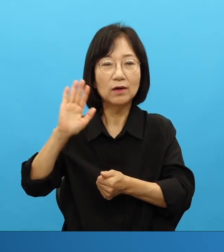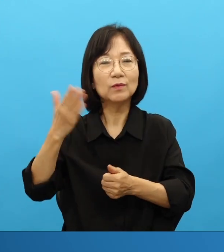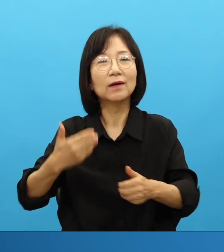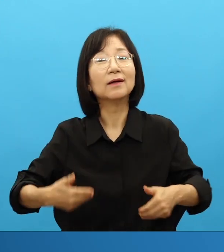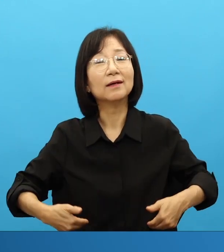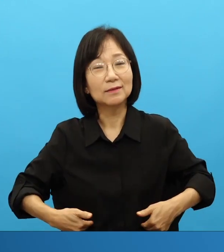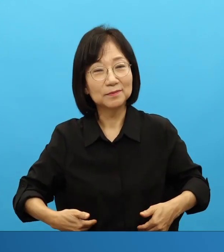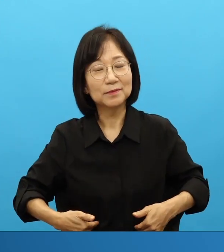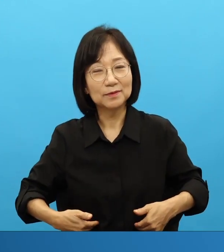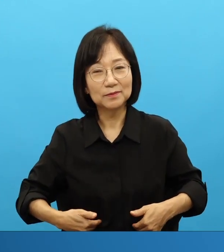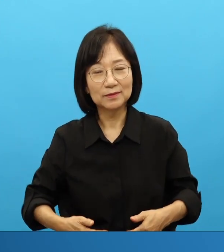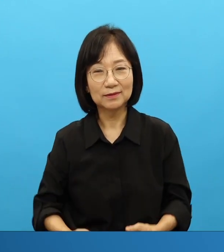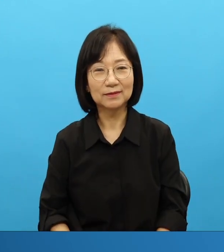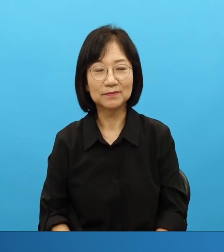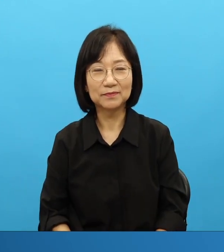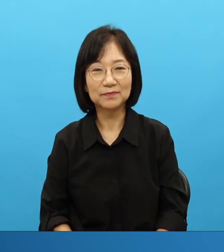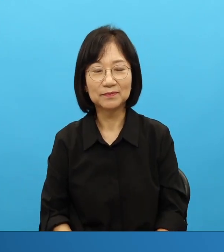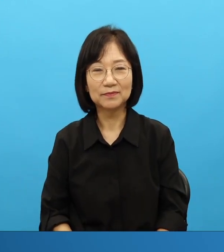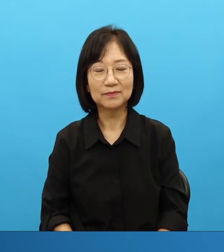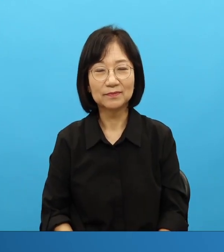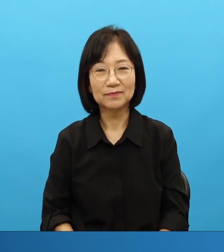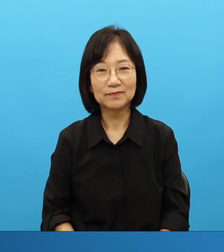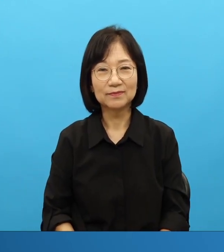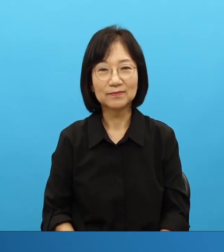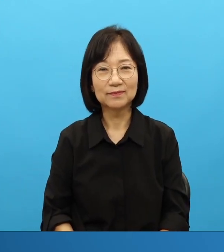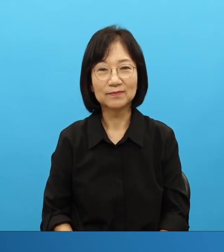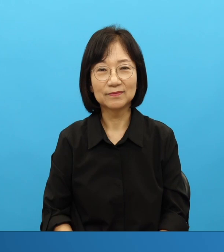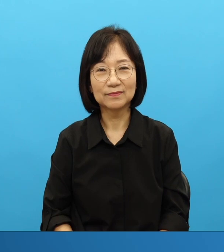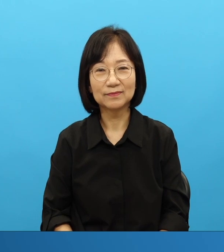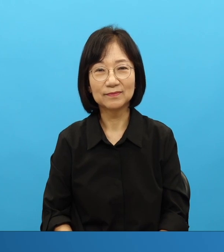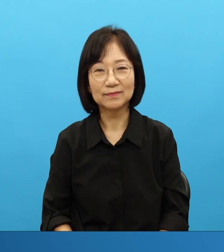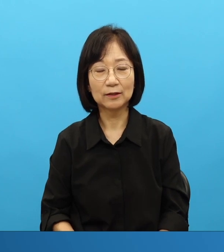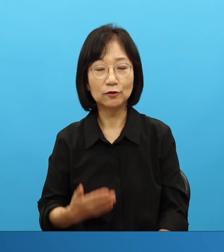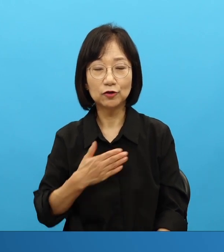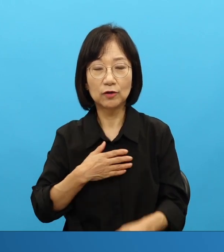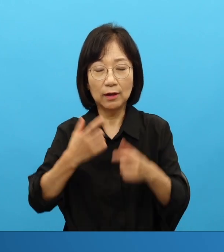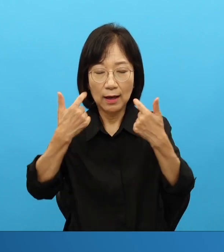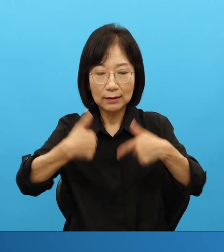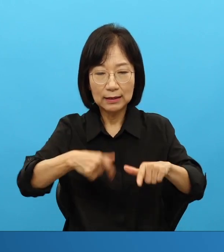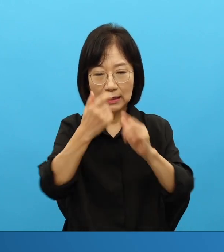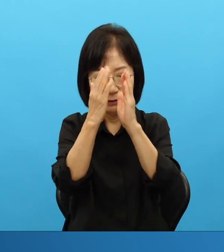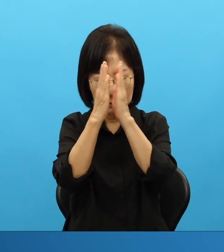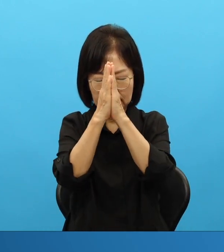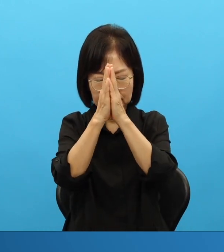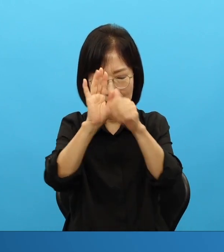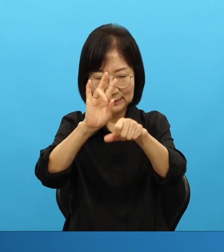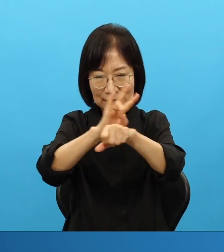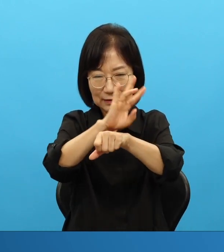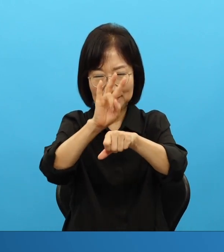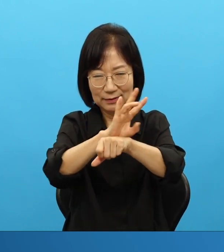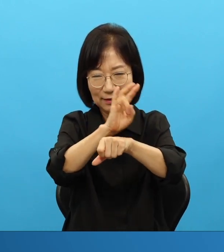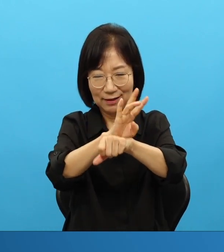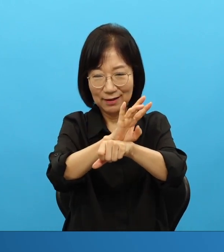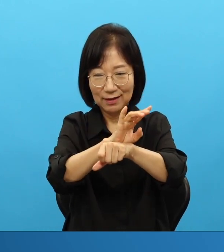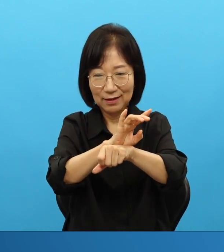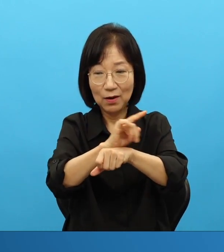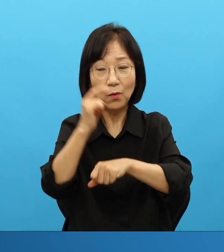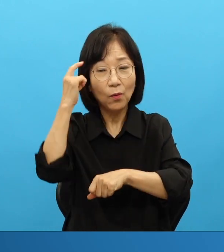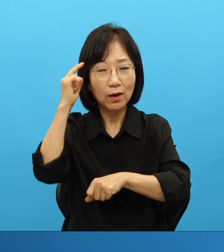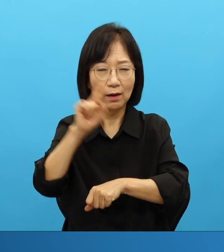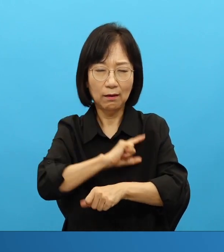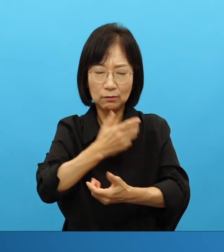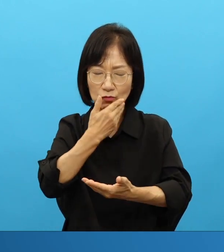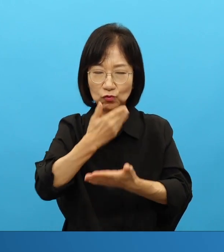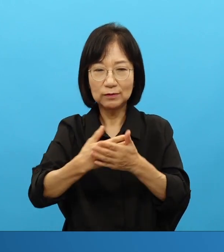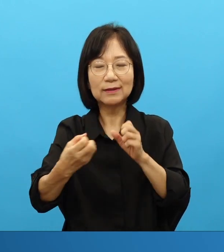꼭 기억해야 돼. You need to remember this. 저는 이거 그냥 24합니다. 왜냐 이것밖에 답이 없잖아요. I just do this 24 hours a day. Why? Because there is no other